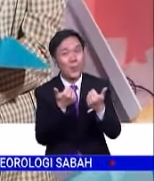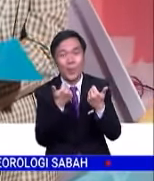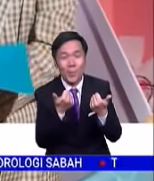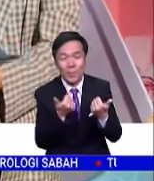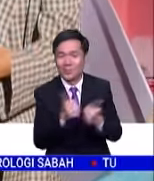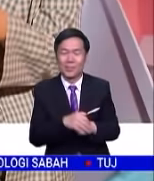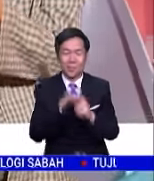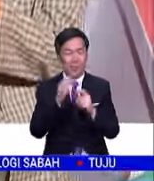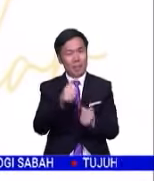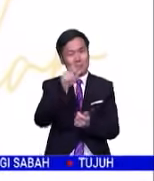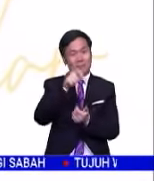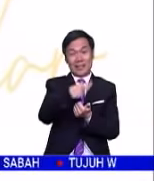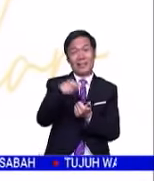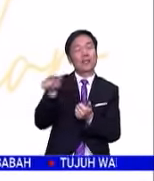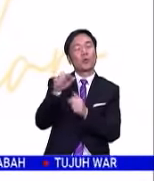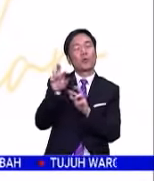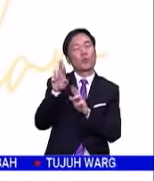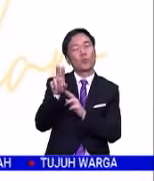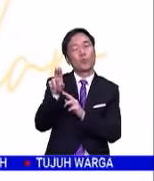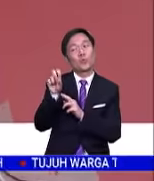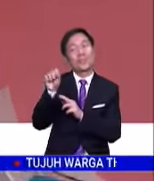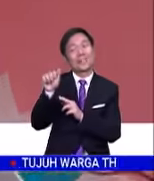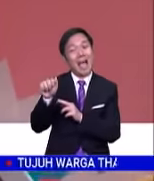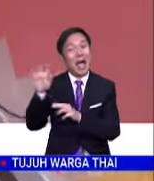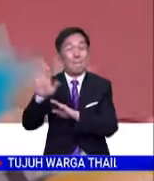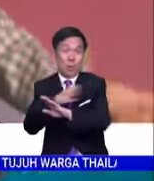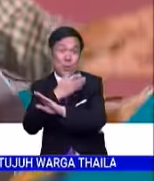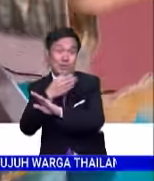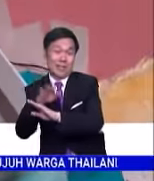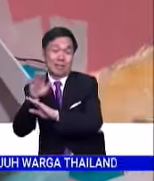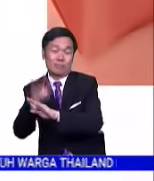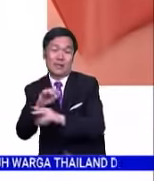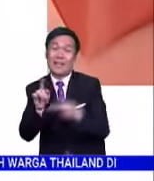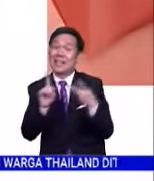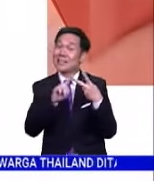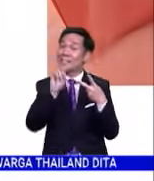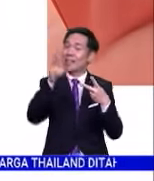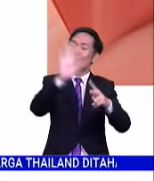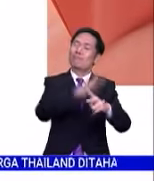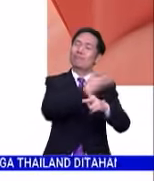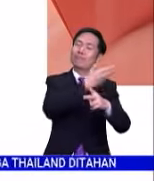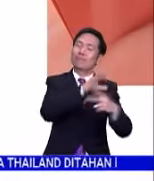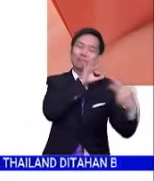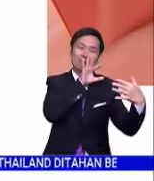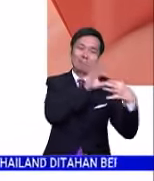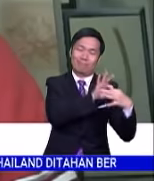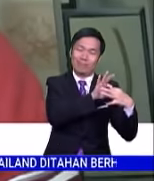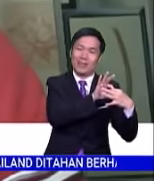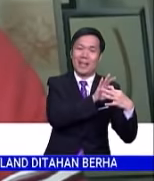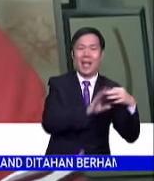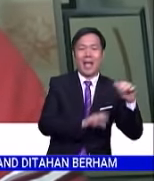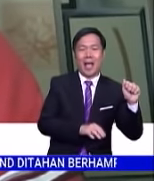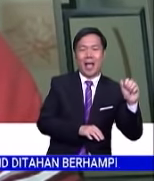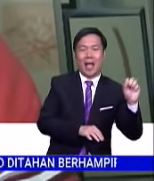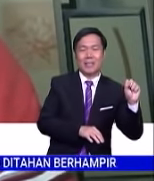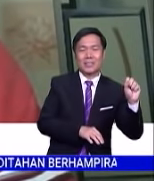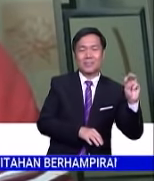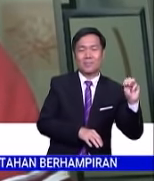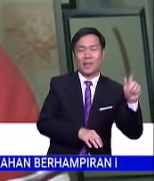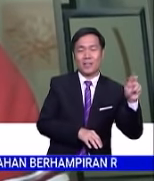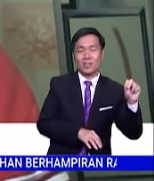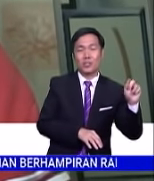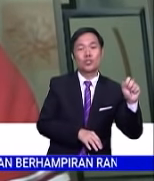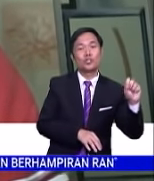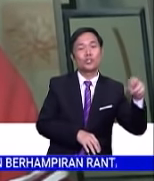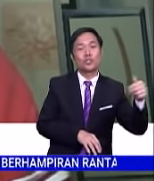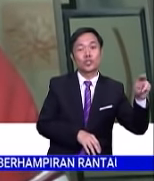label syarikat rakaman Rusa Music ini berharap agar single keduanya berduet bersama penyanyi Asfan Shah berjudul Pergilah